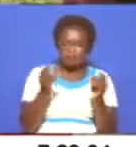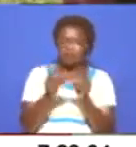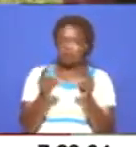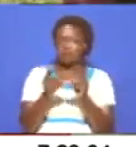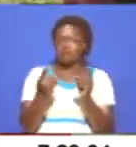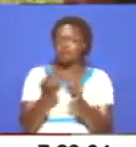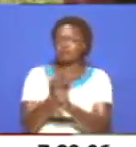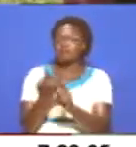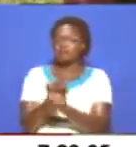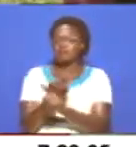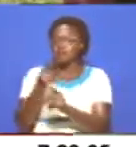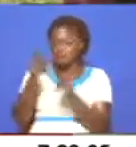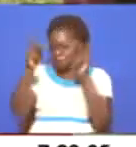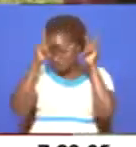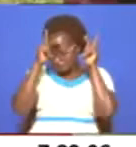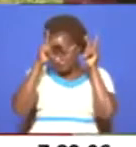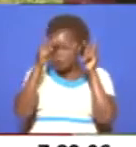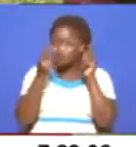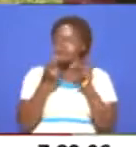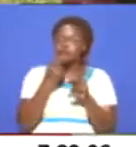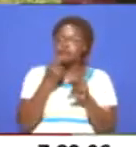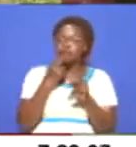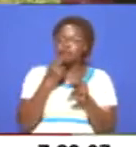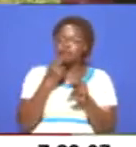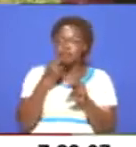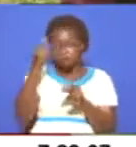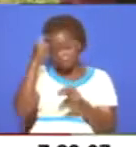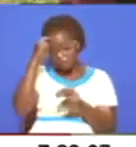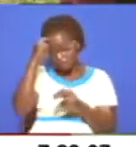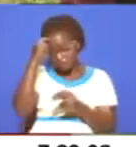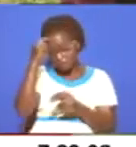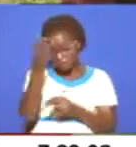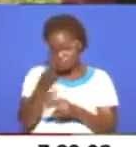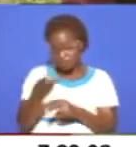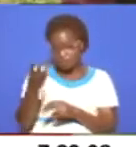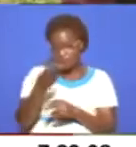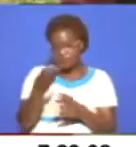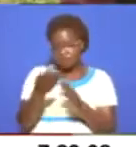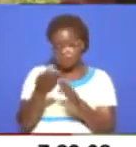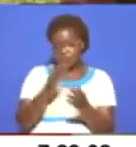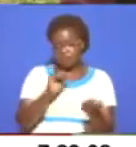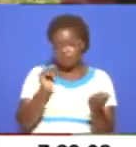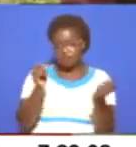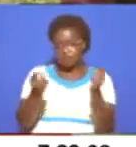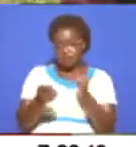kaunti ya Kakamega siku ya Jumanne na Trans Nzoia siku ya Jumatano kabla ya kubadilisha mkondo